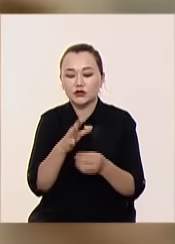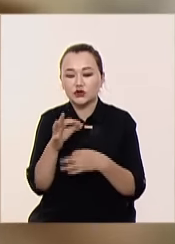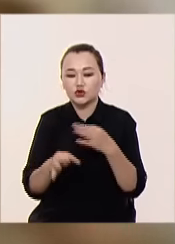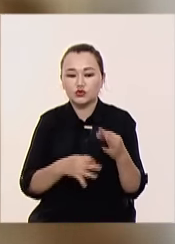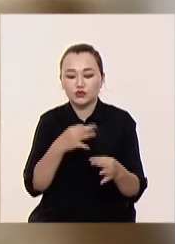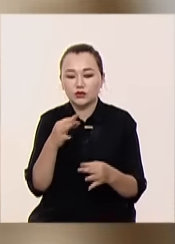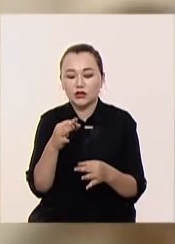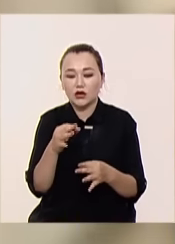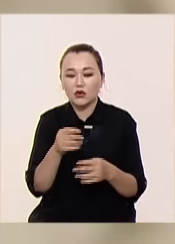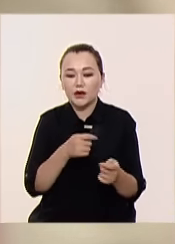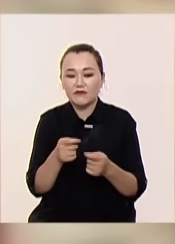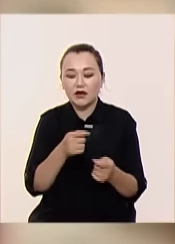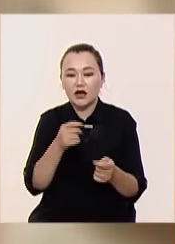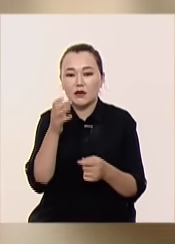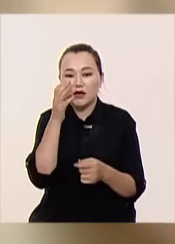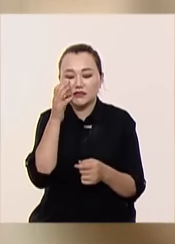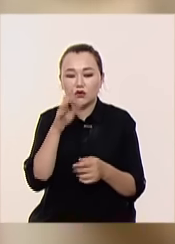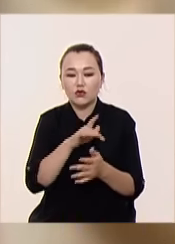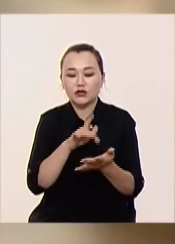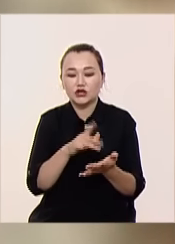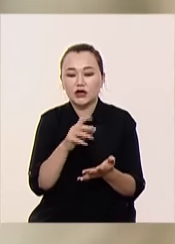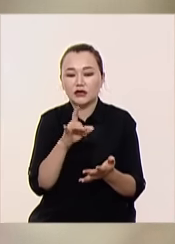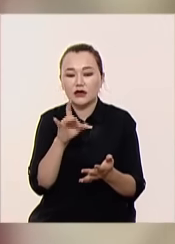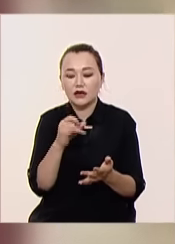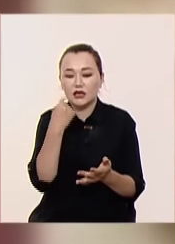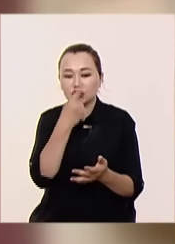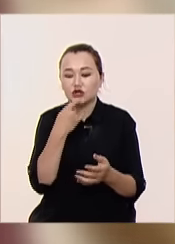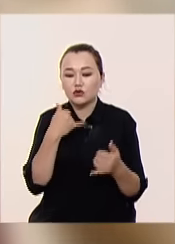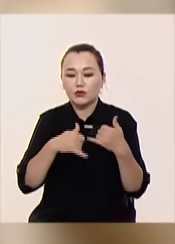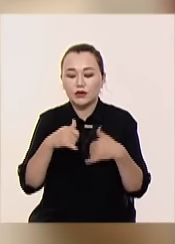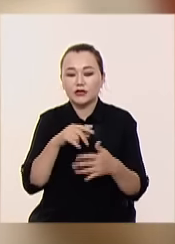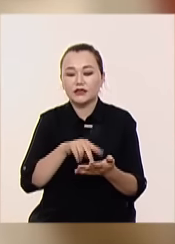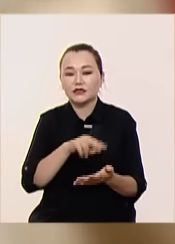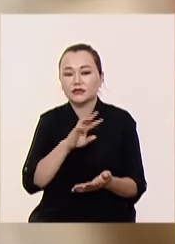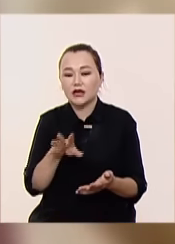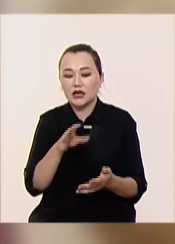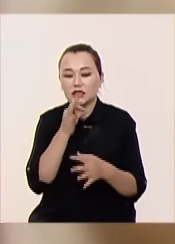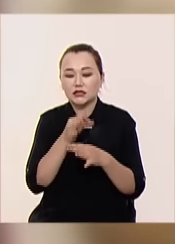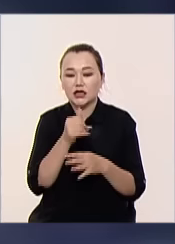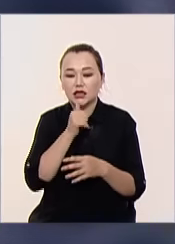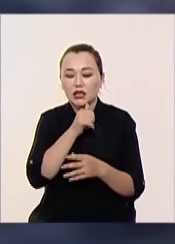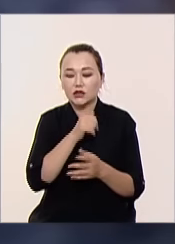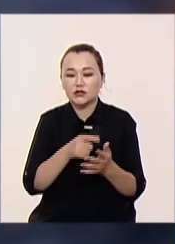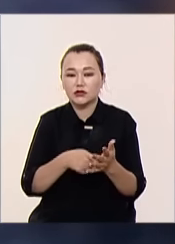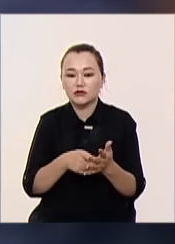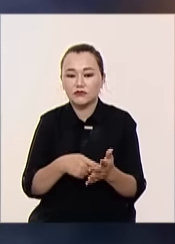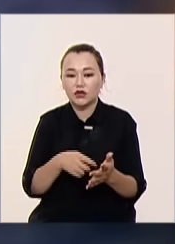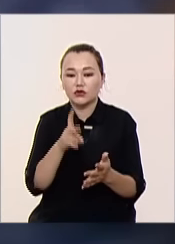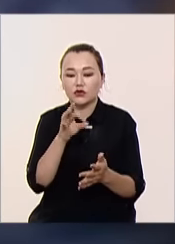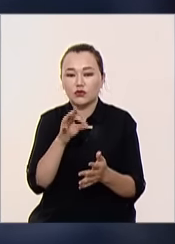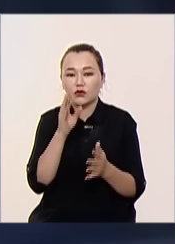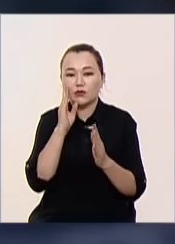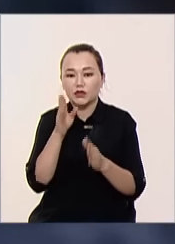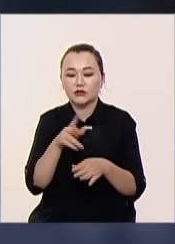суток. В управлении образования города Шардары раскрывать личность педагога не стали, ссылаясь на тайну следствия, но обратились